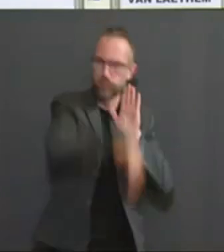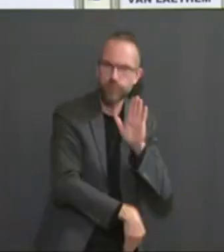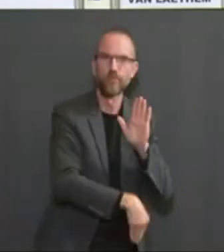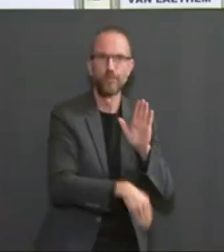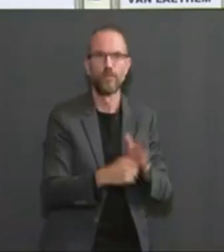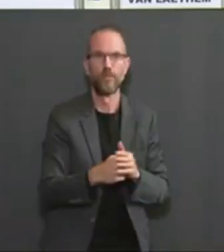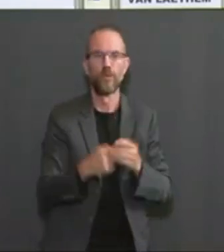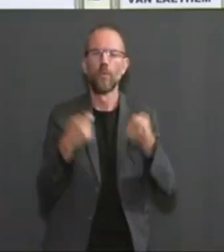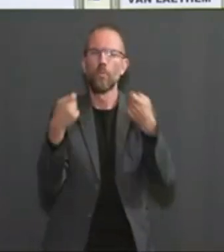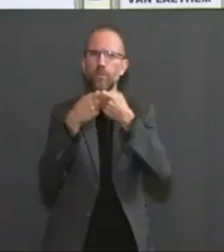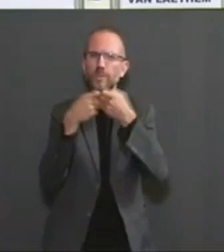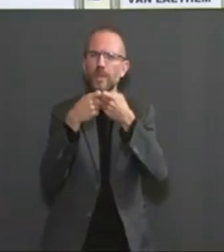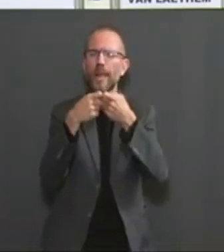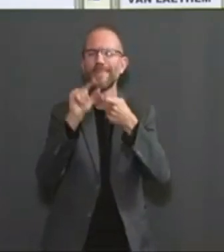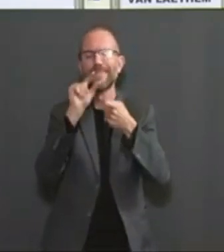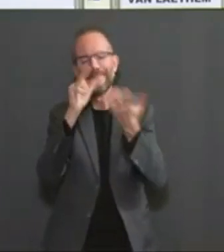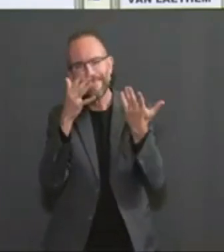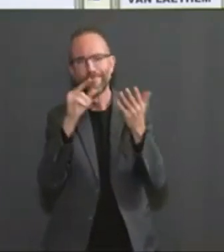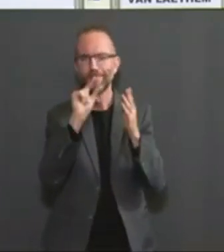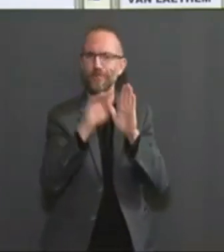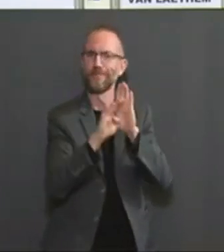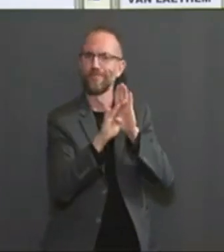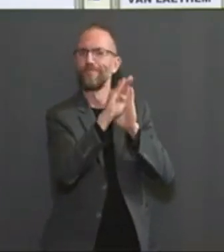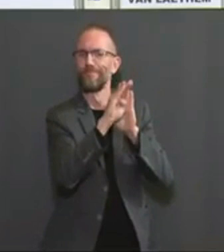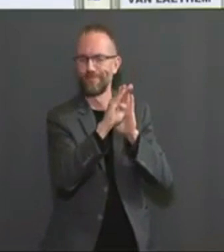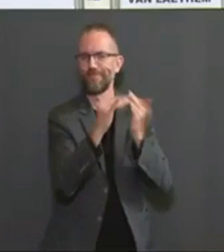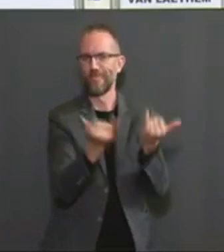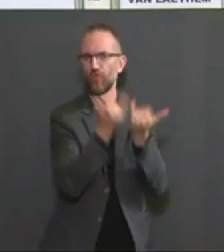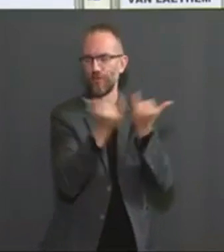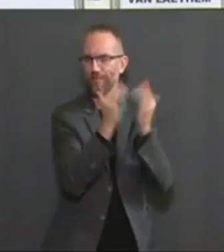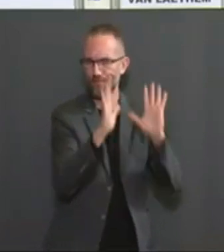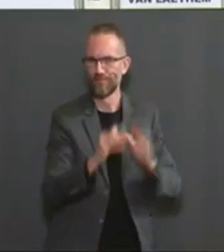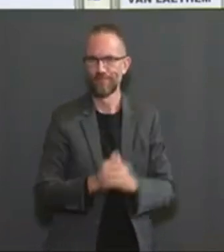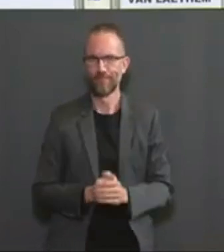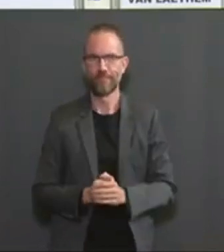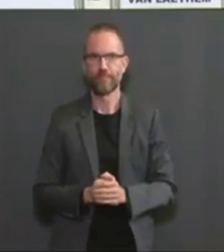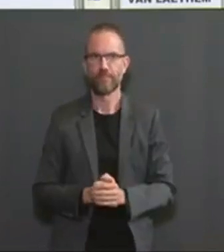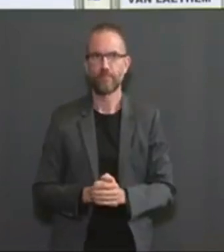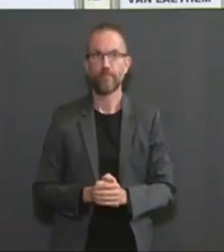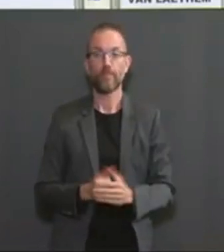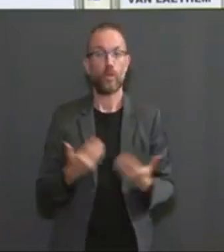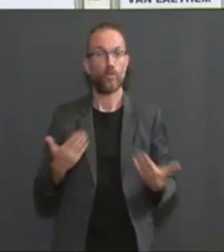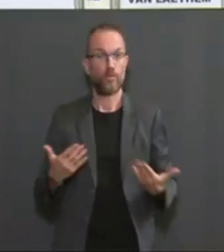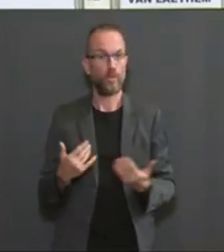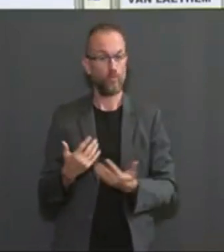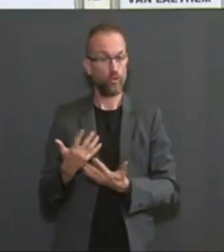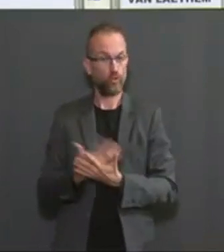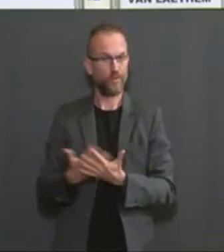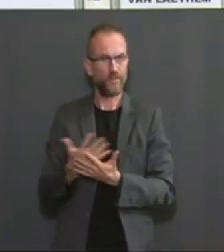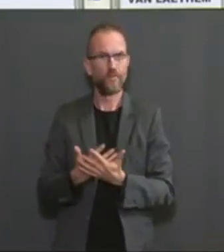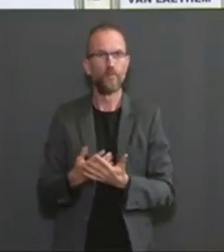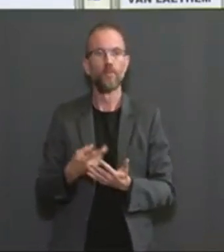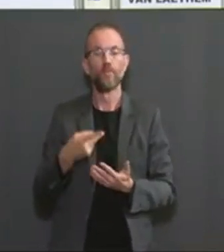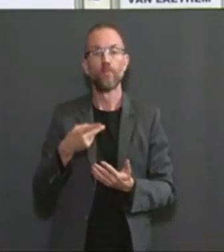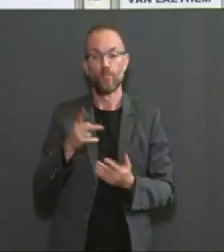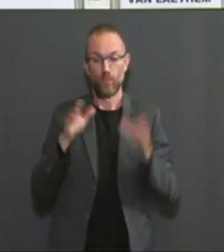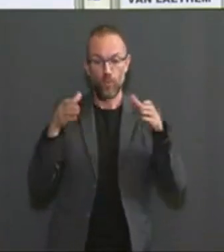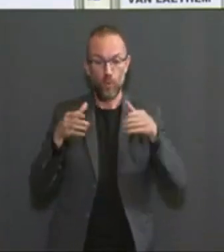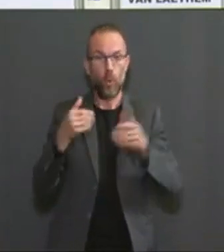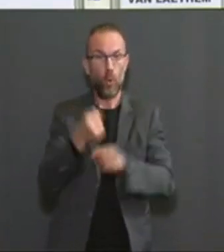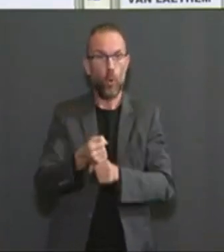des chiffres. De manière plus numérique par rapport à cela, si on s'intéresse donc aux maisons de repos et de